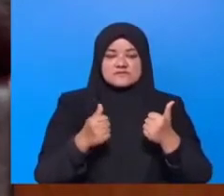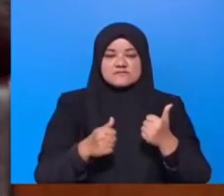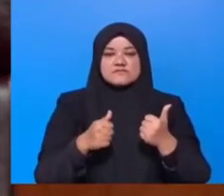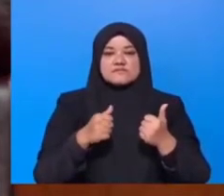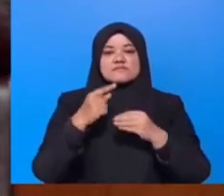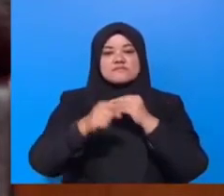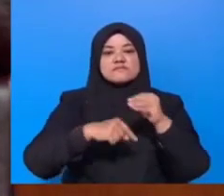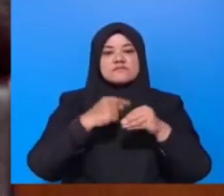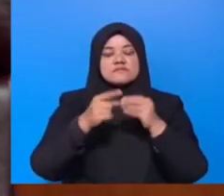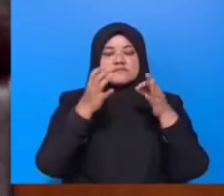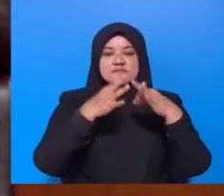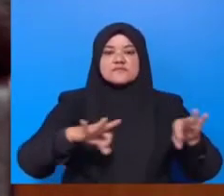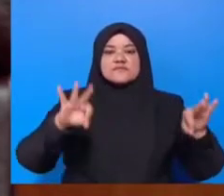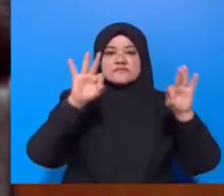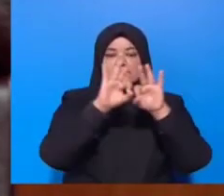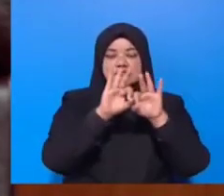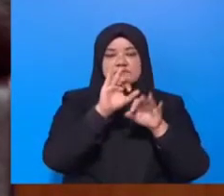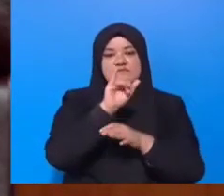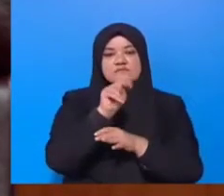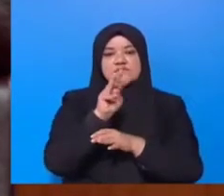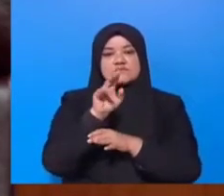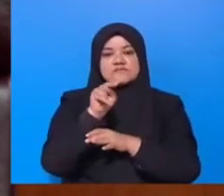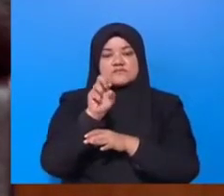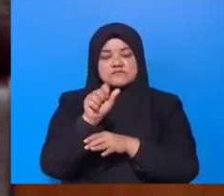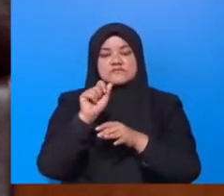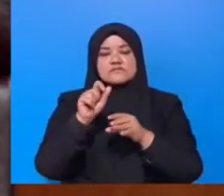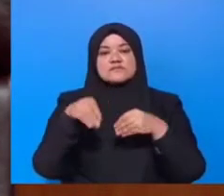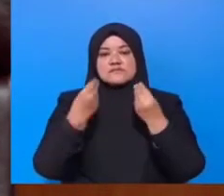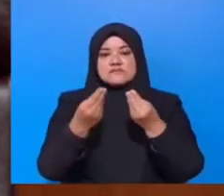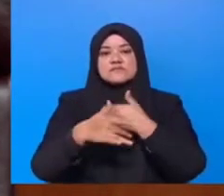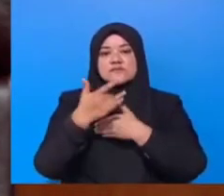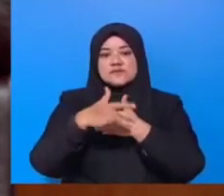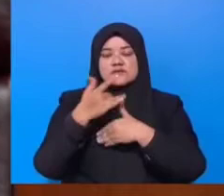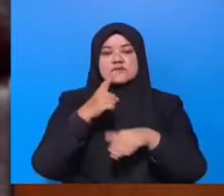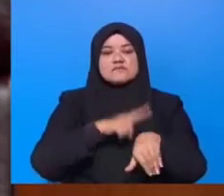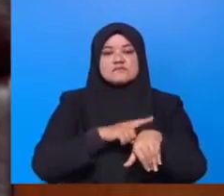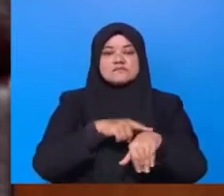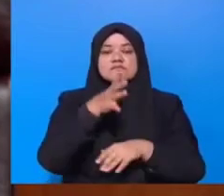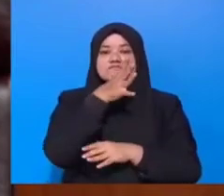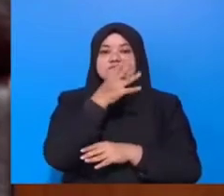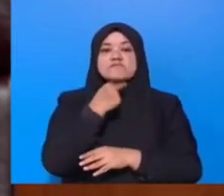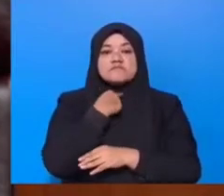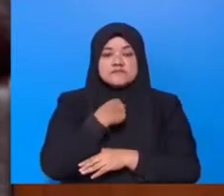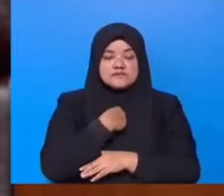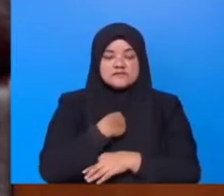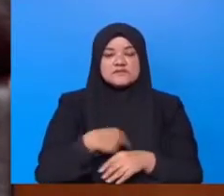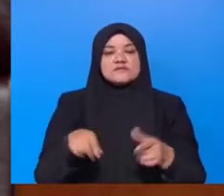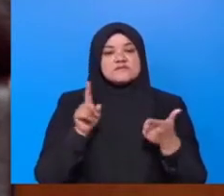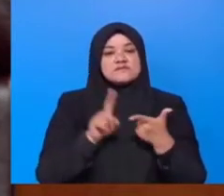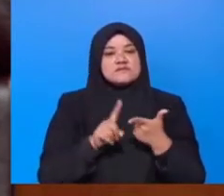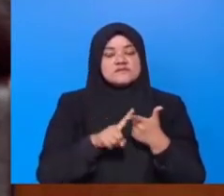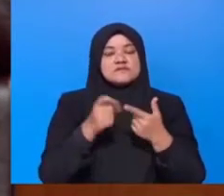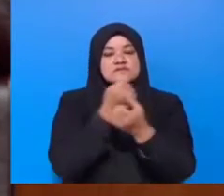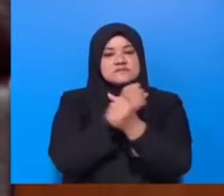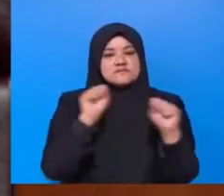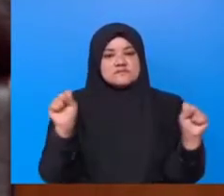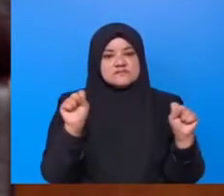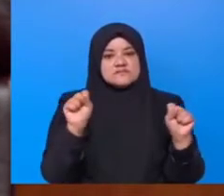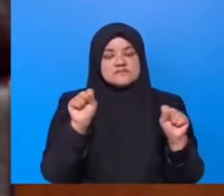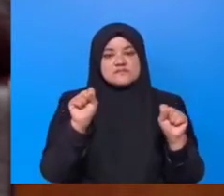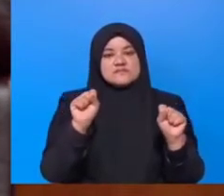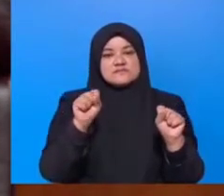mengenai kepentingan imunisasi diberikan seawal semasa ibu mengandung kedua menjadi